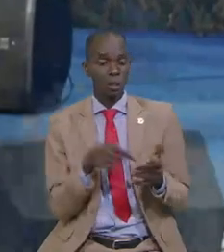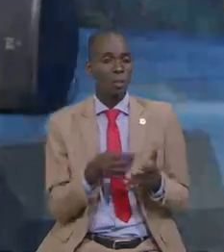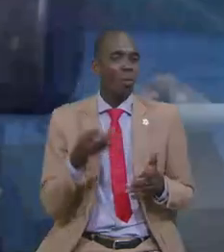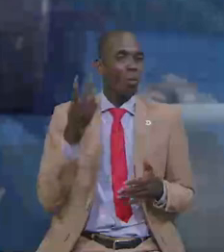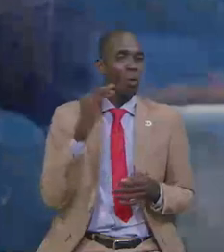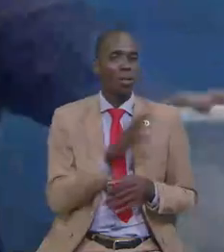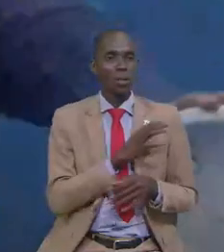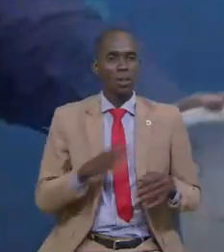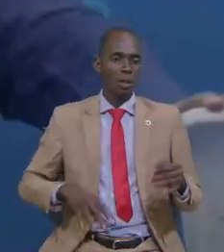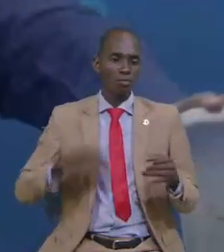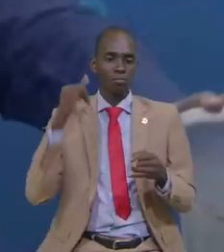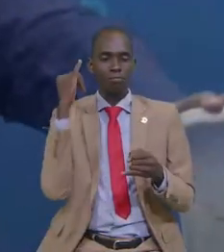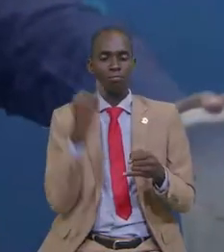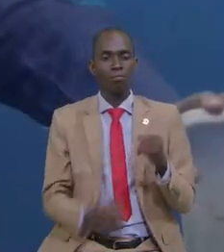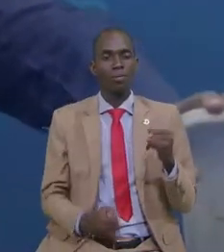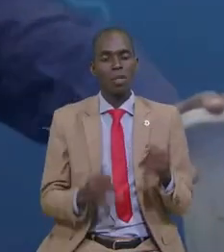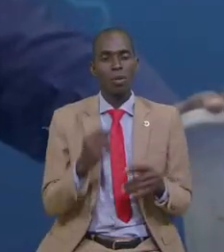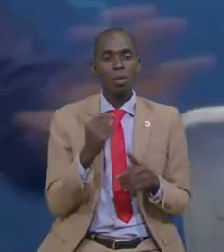voici ses derniers mots,